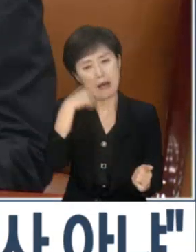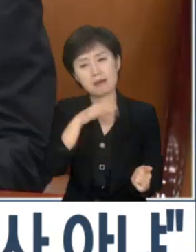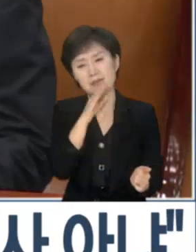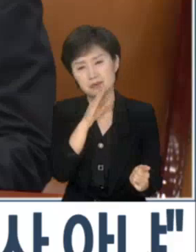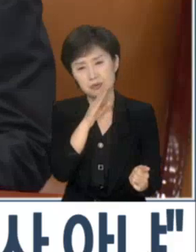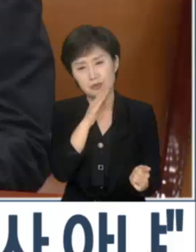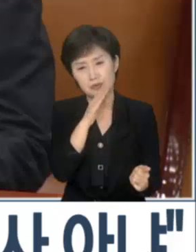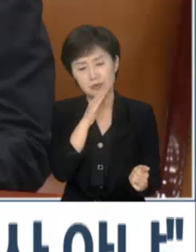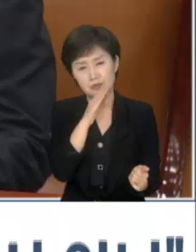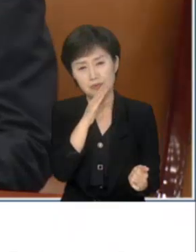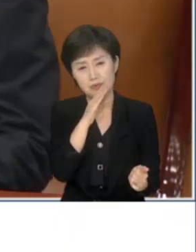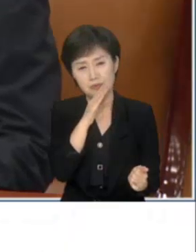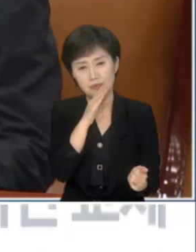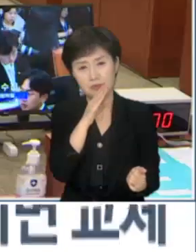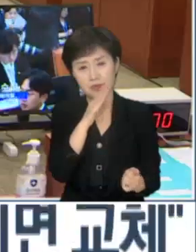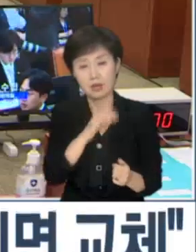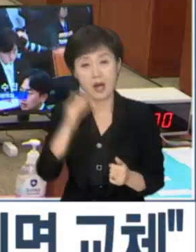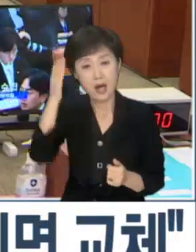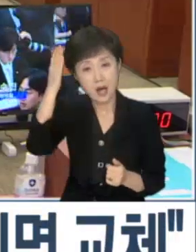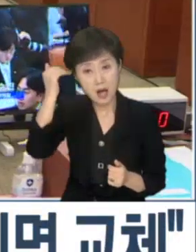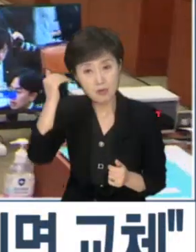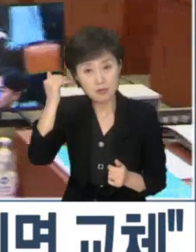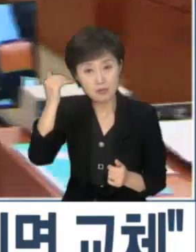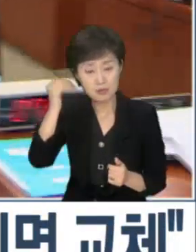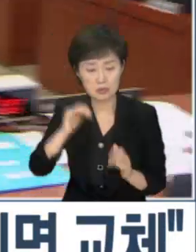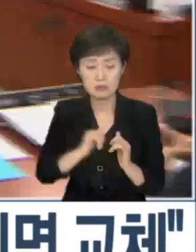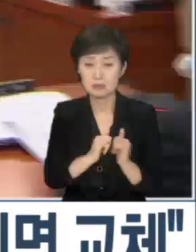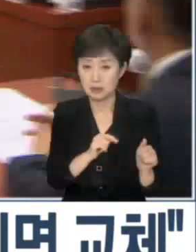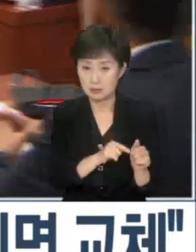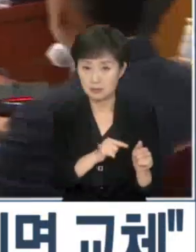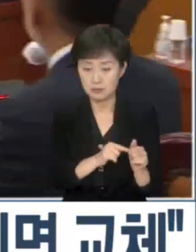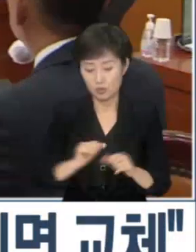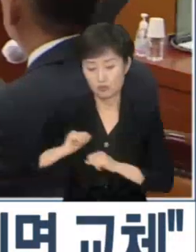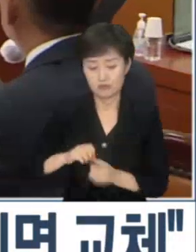우리 우리 아이들이 군대에서